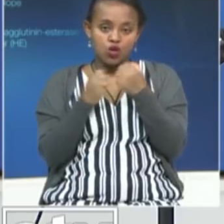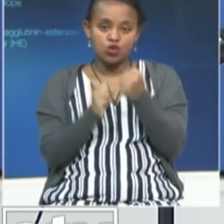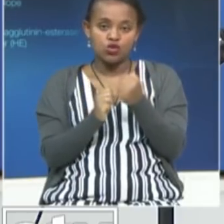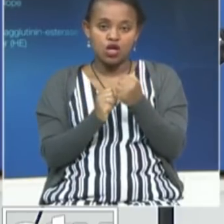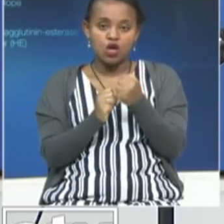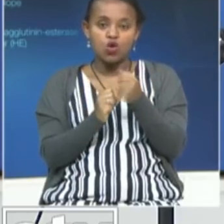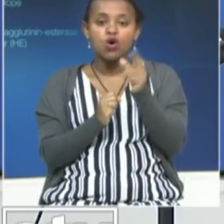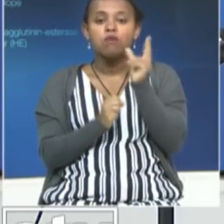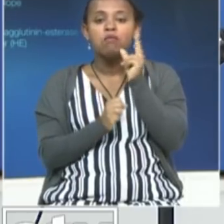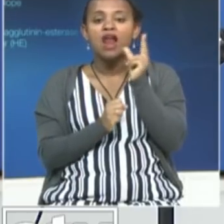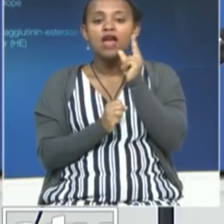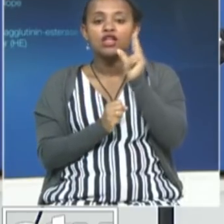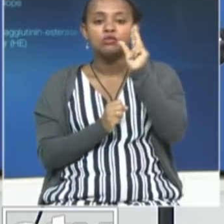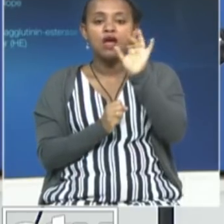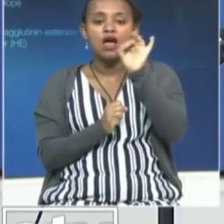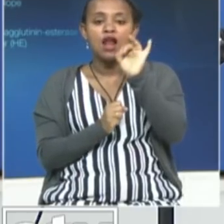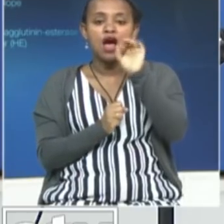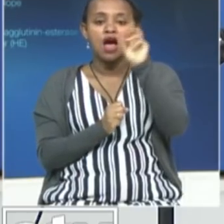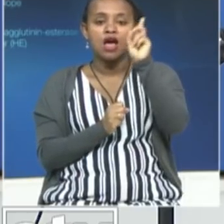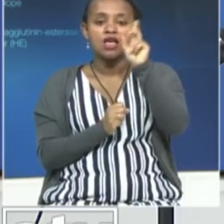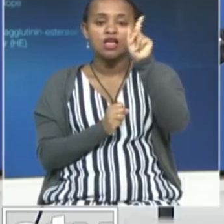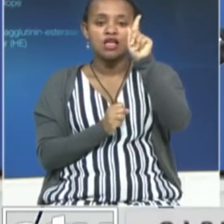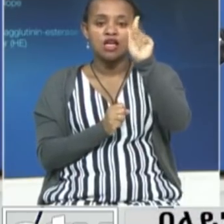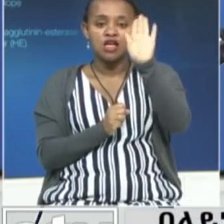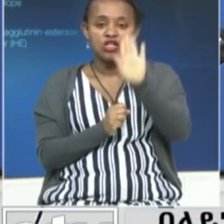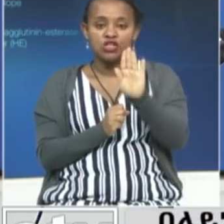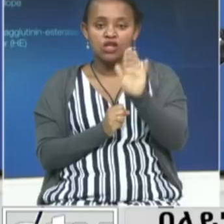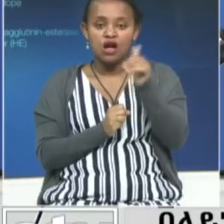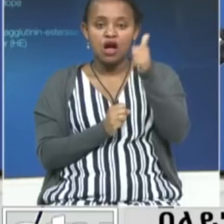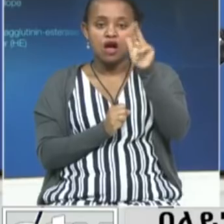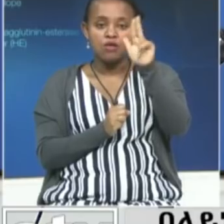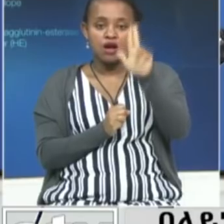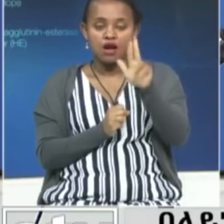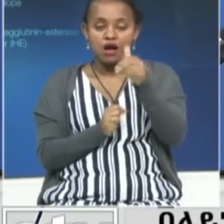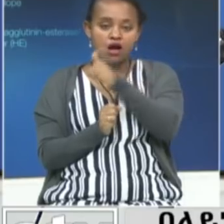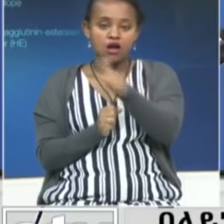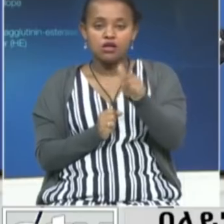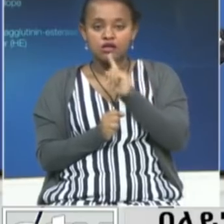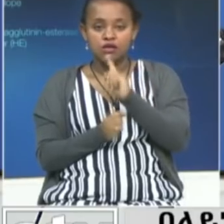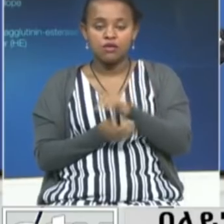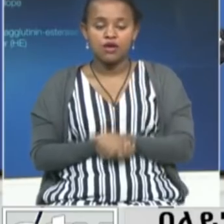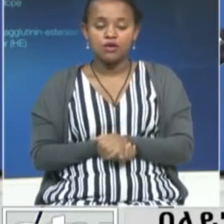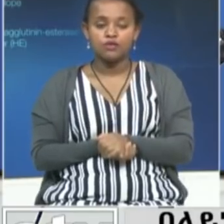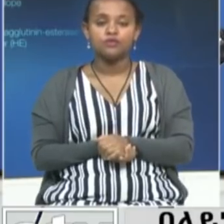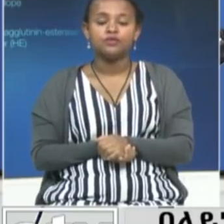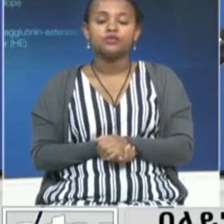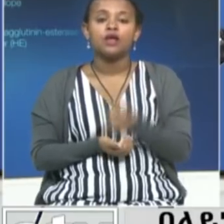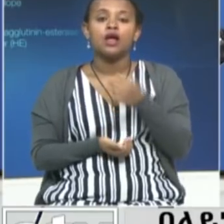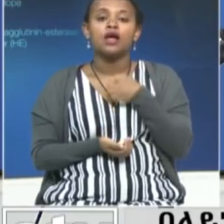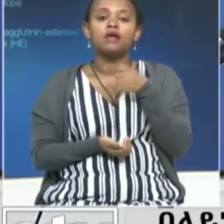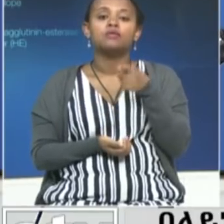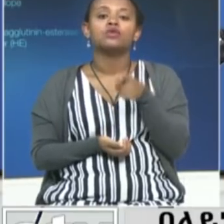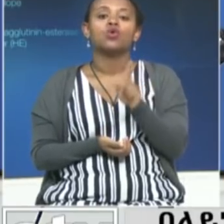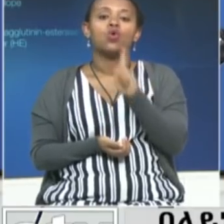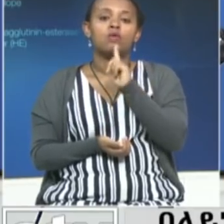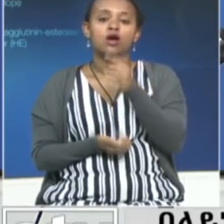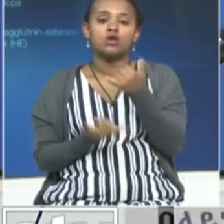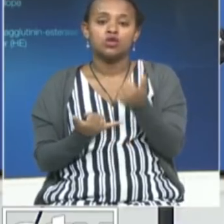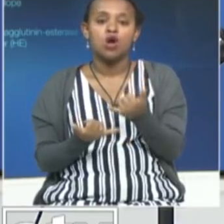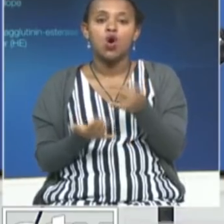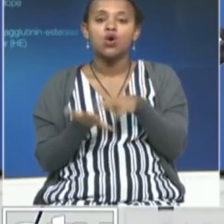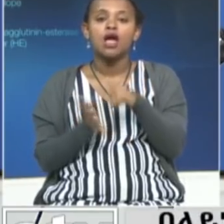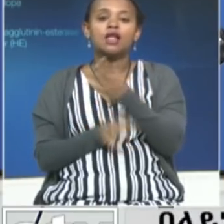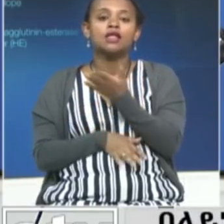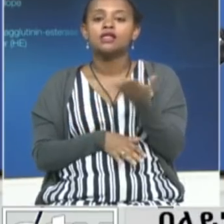ጌታ በላይነሽ አበራ ከዚሁ ከአዲስ አበባ ነው። እሺ፣ በላይነሽ ይቀጥሉ ጥያቄ ሀሳቡ። እሺ፣ እኔ ጥቆማ ነው፣ እስካሁን